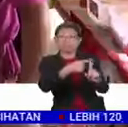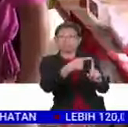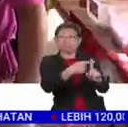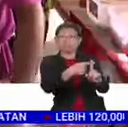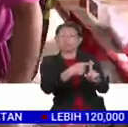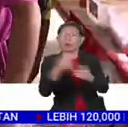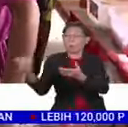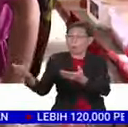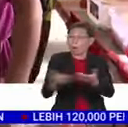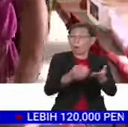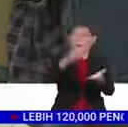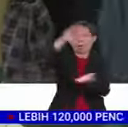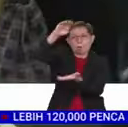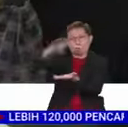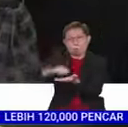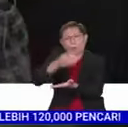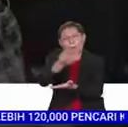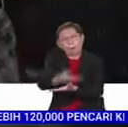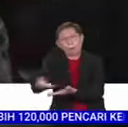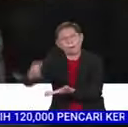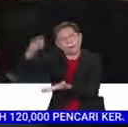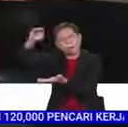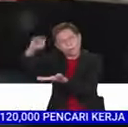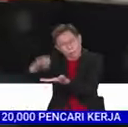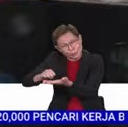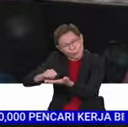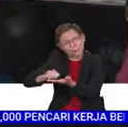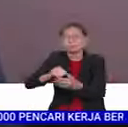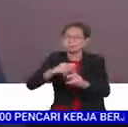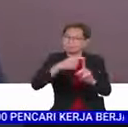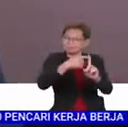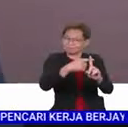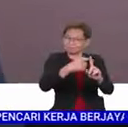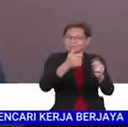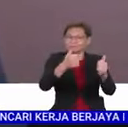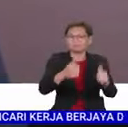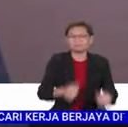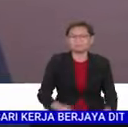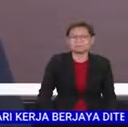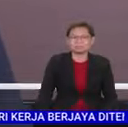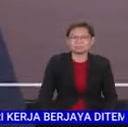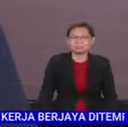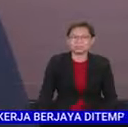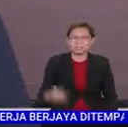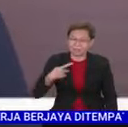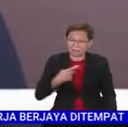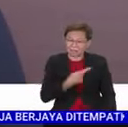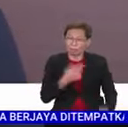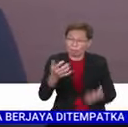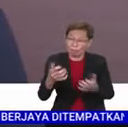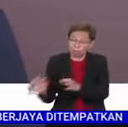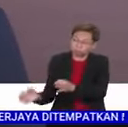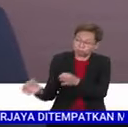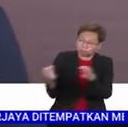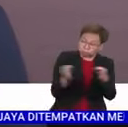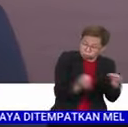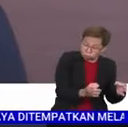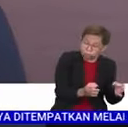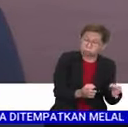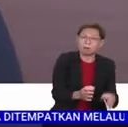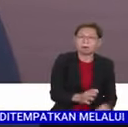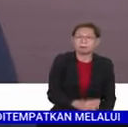membawa kepada penurunan harga barangan. Jika kita ingin melanjutkan, memperluaskan